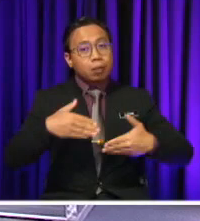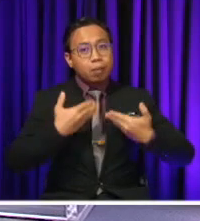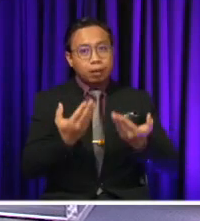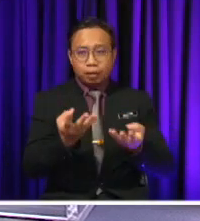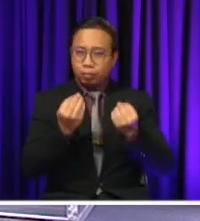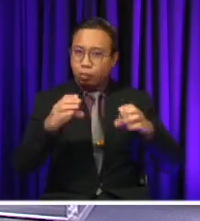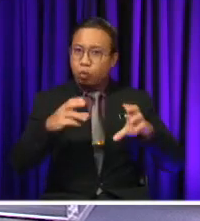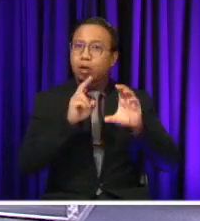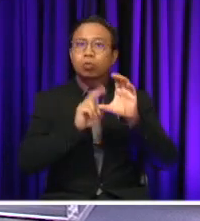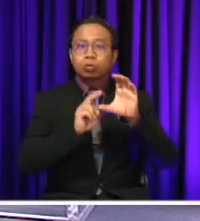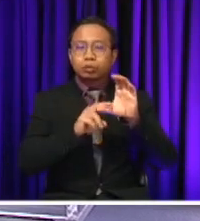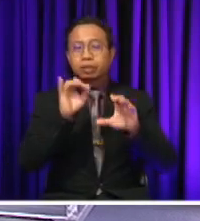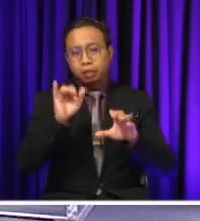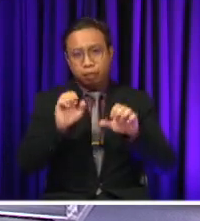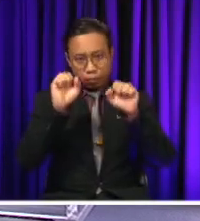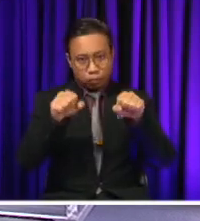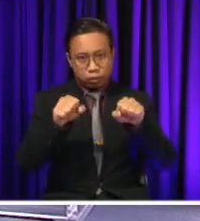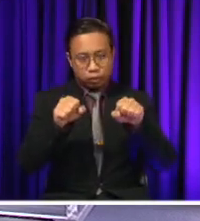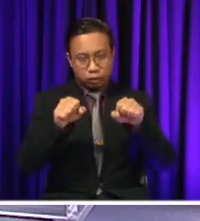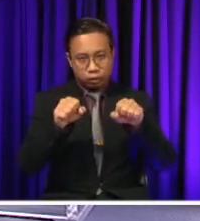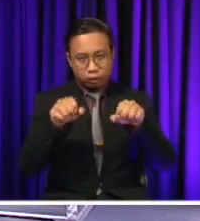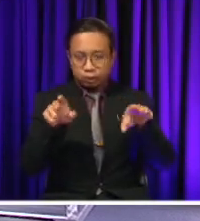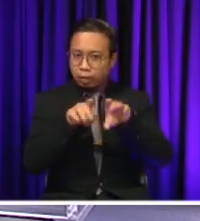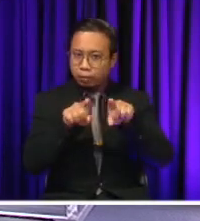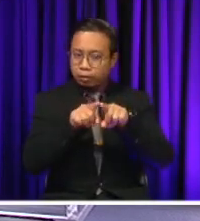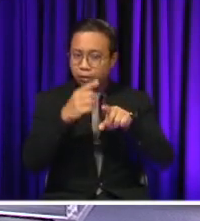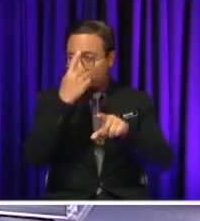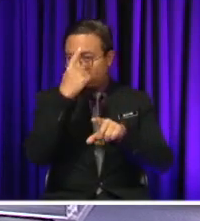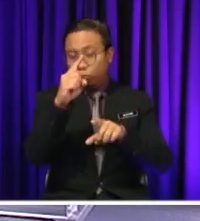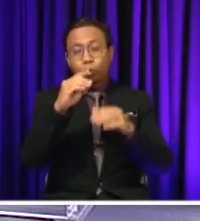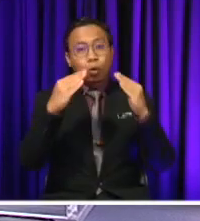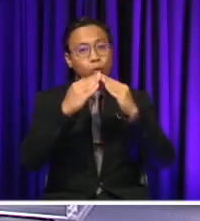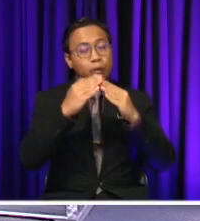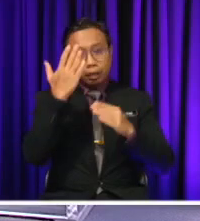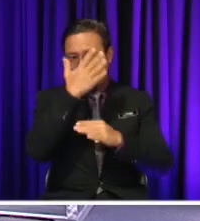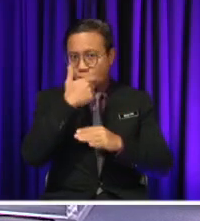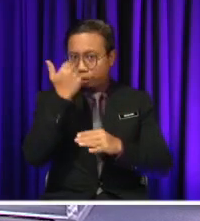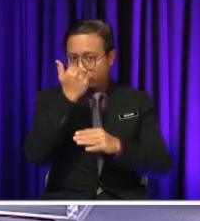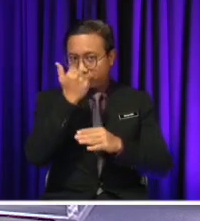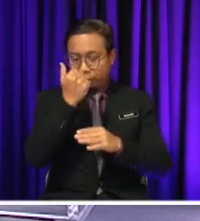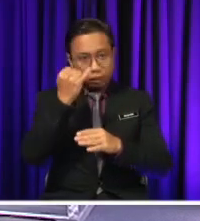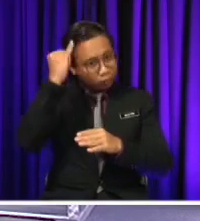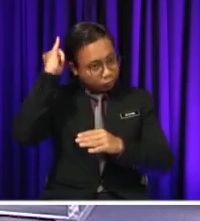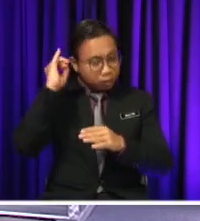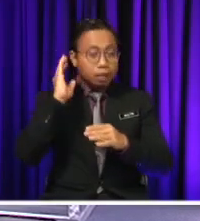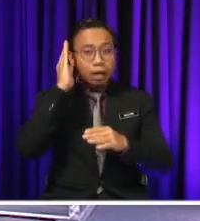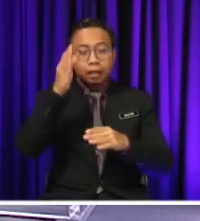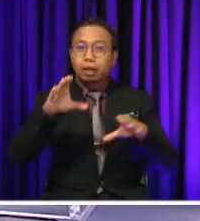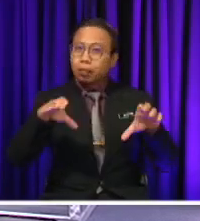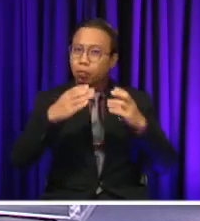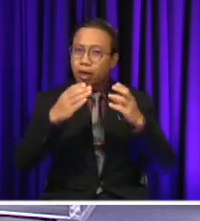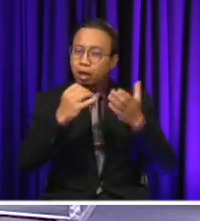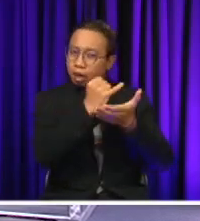kursi yang boleh Kita sesuaikan dengan rumah yang cantik nih Buatlah kalian dulu